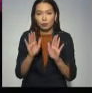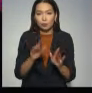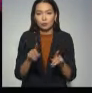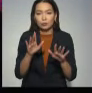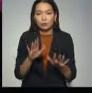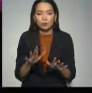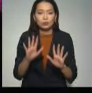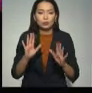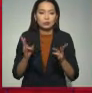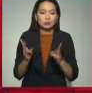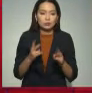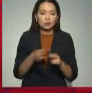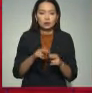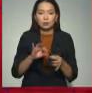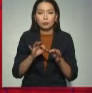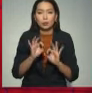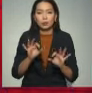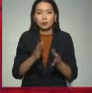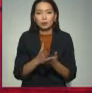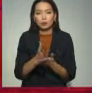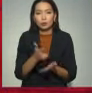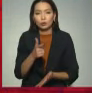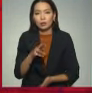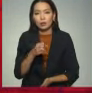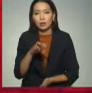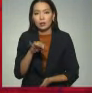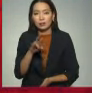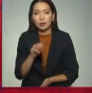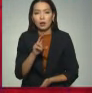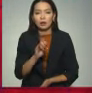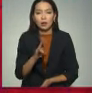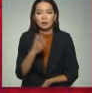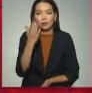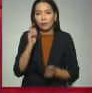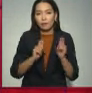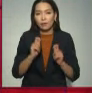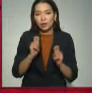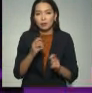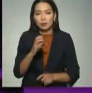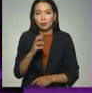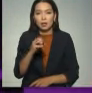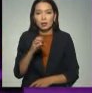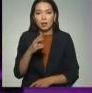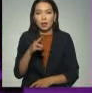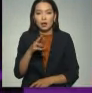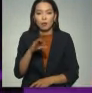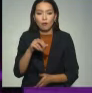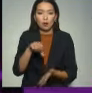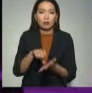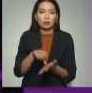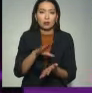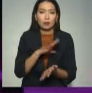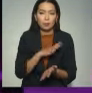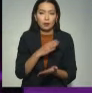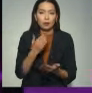негізделген. Қазақстанның еңбек сіңірген қайраткері Гүлжамал Майлина және Кан кинофестивалінің лауреаты Самал Еслямова ойнады. Аштықтан